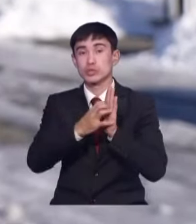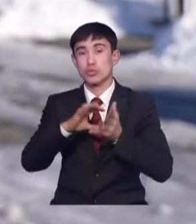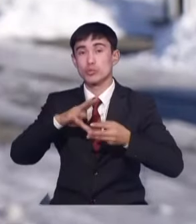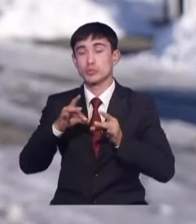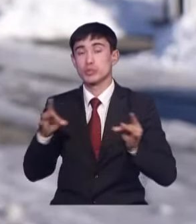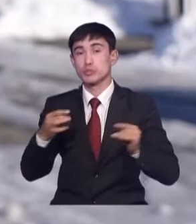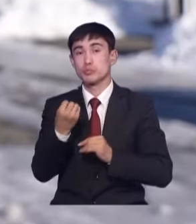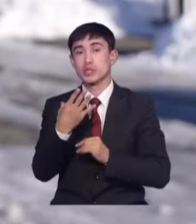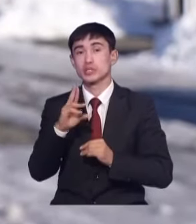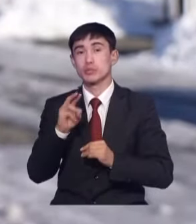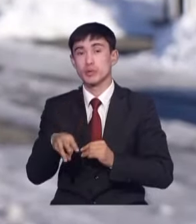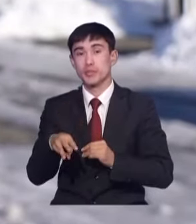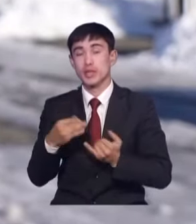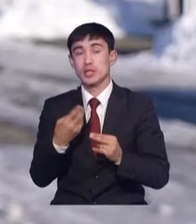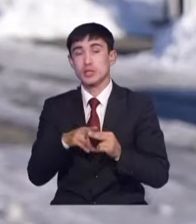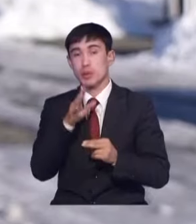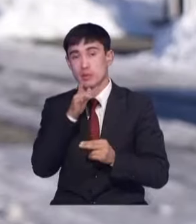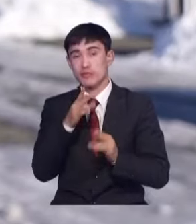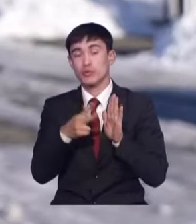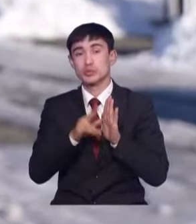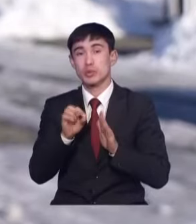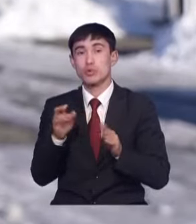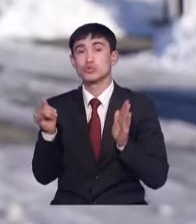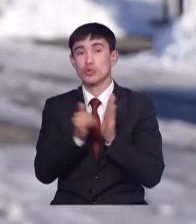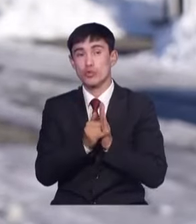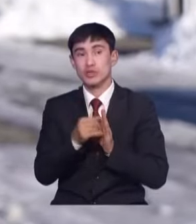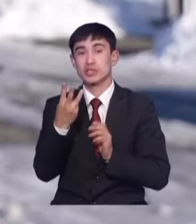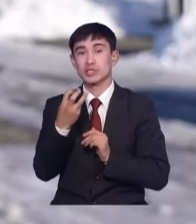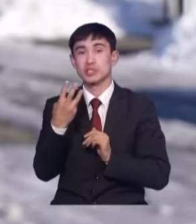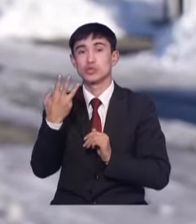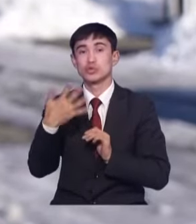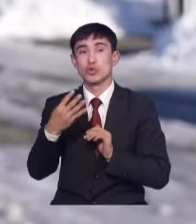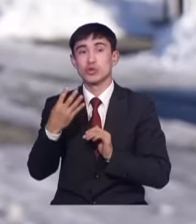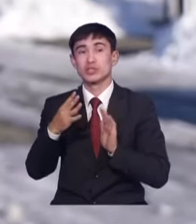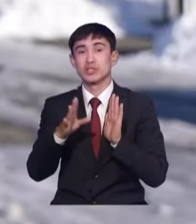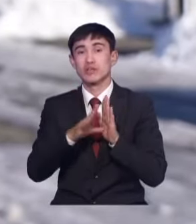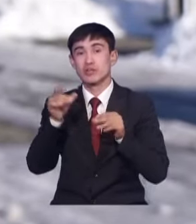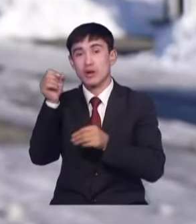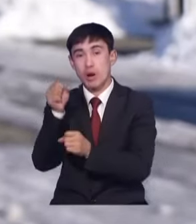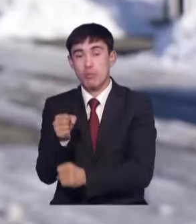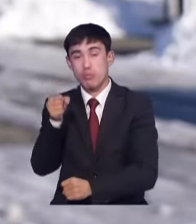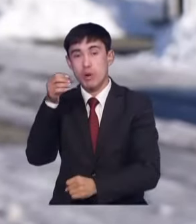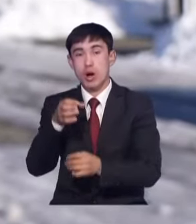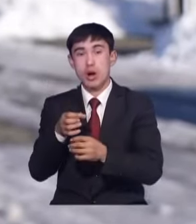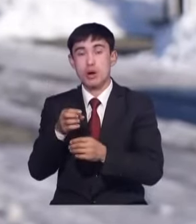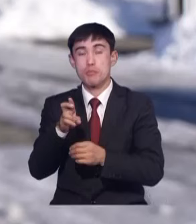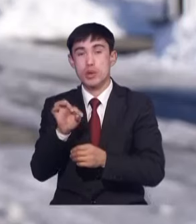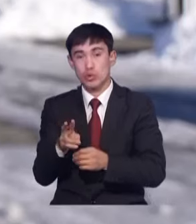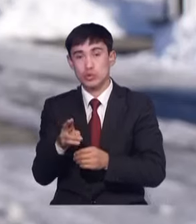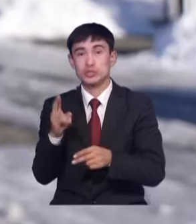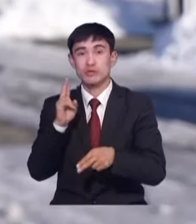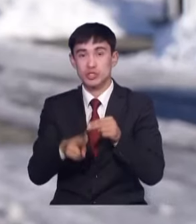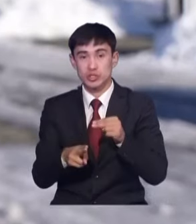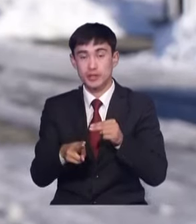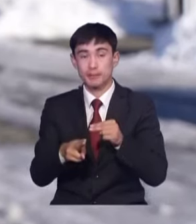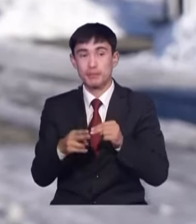протяженностью 15 к на данный момент на 8 ме уже установлены 349 опор линий электропередачи рабо СМИ уже